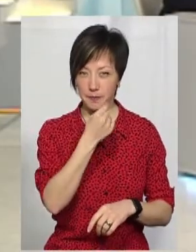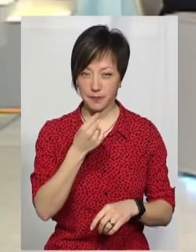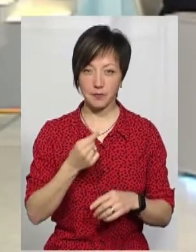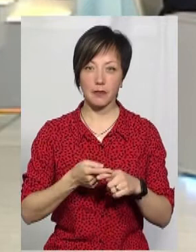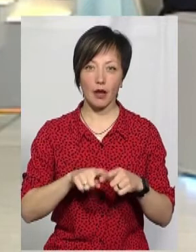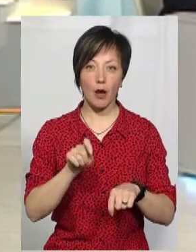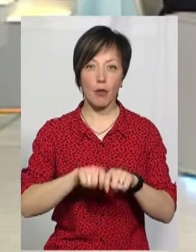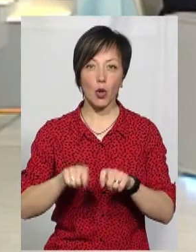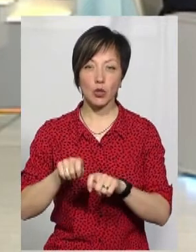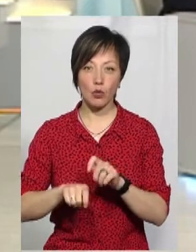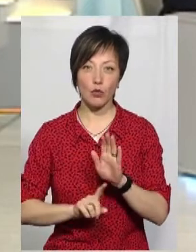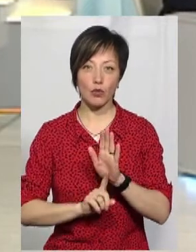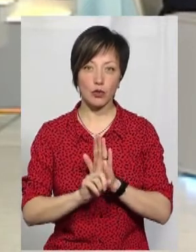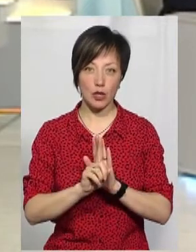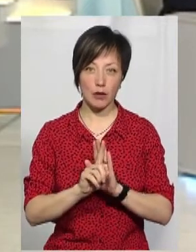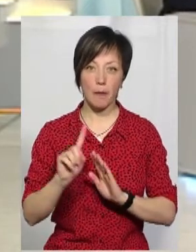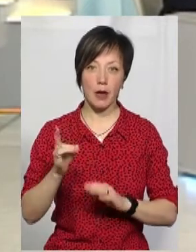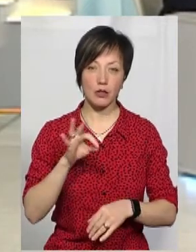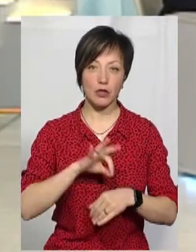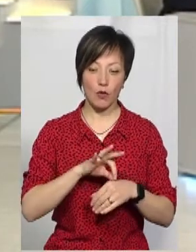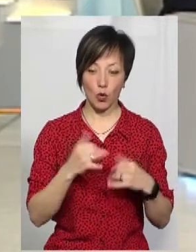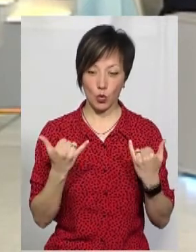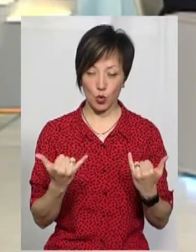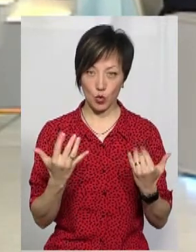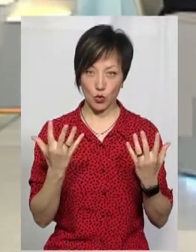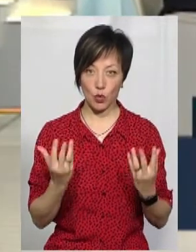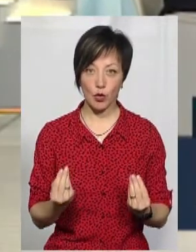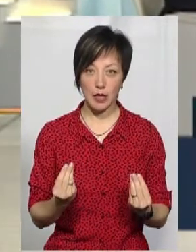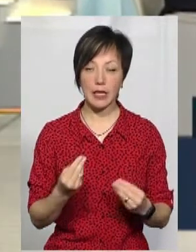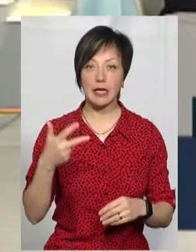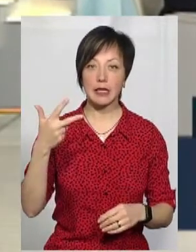Протестовано від початку, від першого захворювання до сьогодні